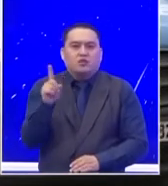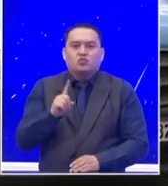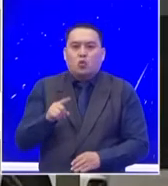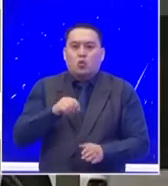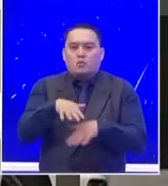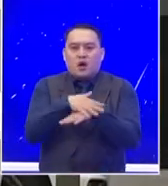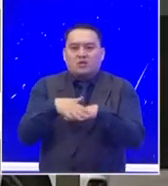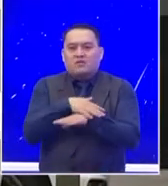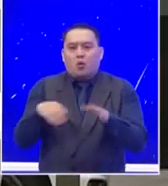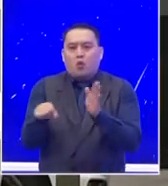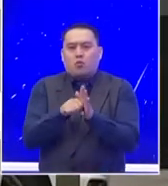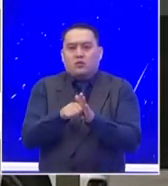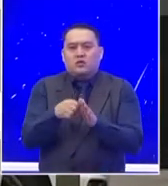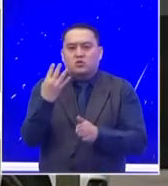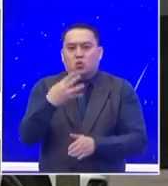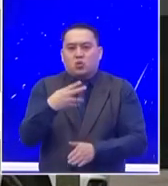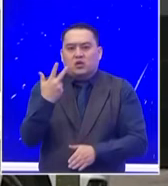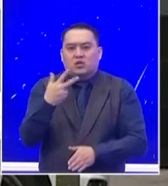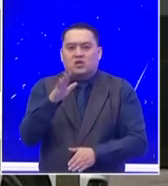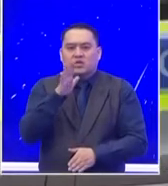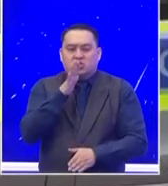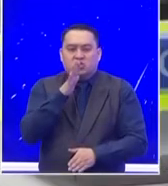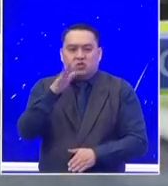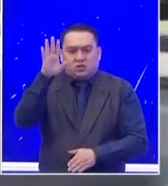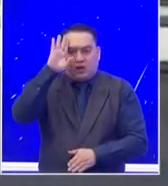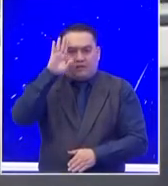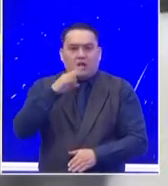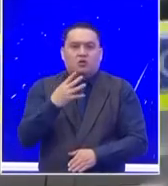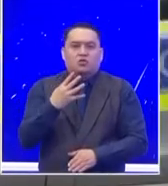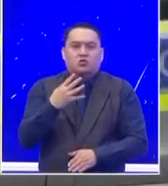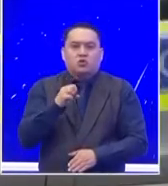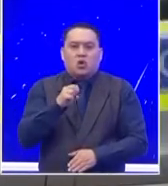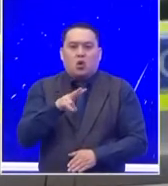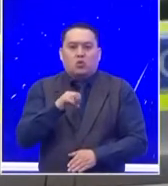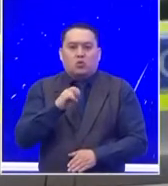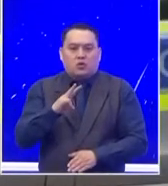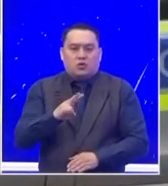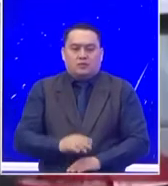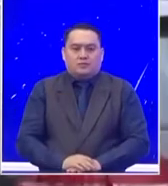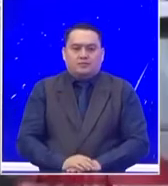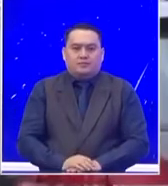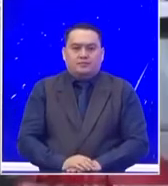в массовом убийстве подозревается 43-летний житель Ханау Тобиас Ратьен.